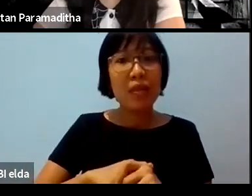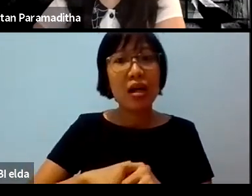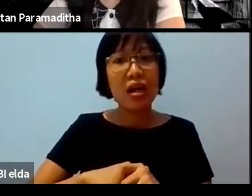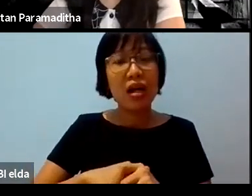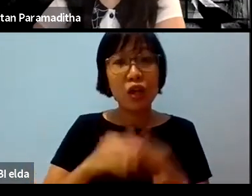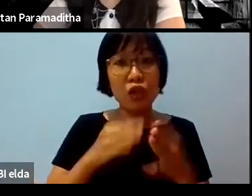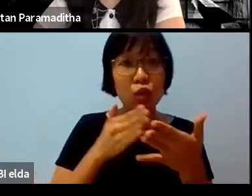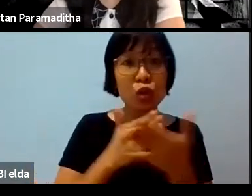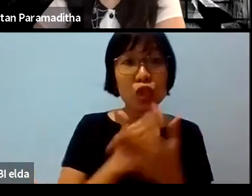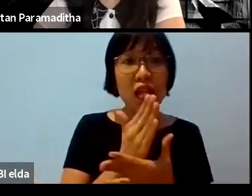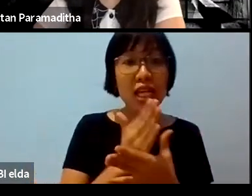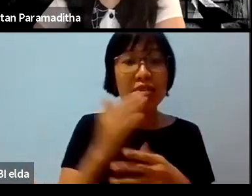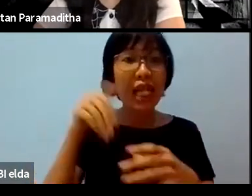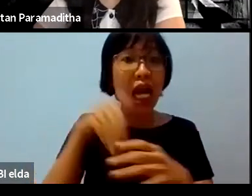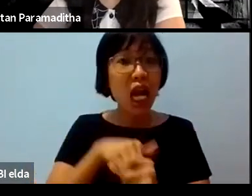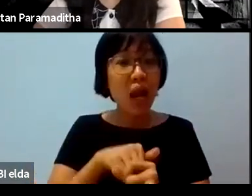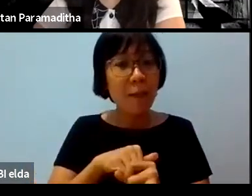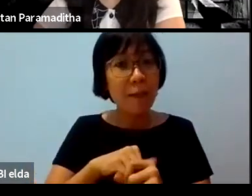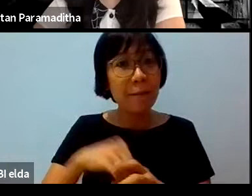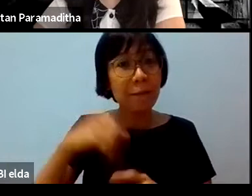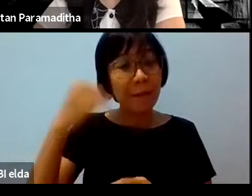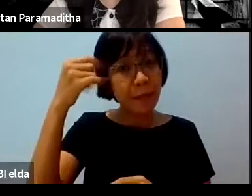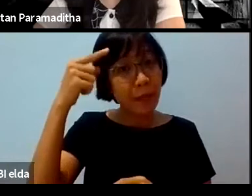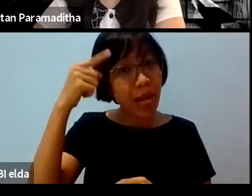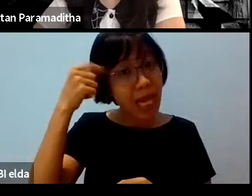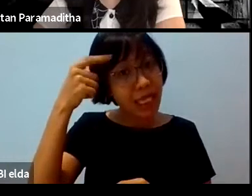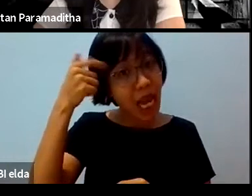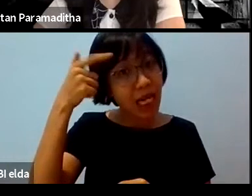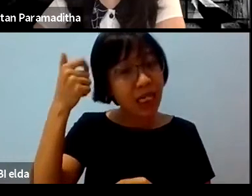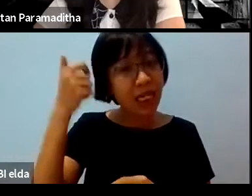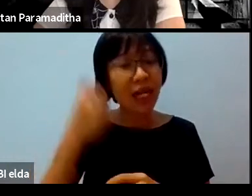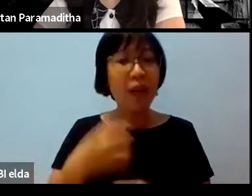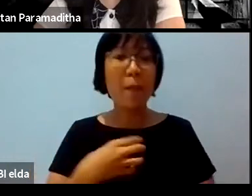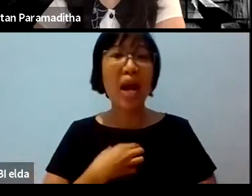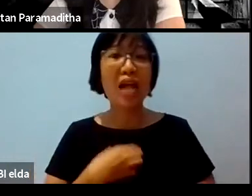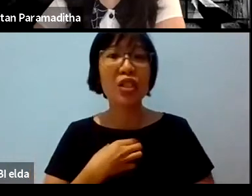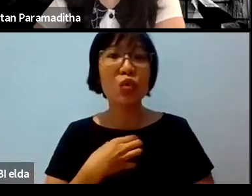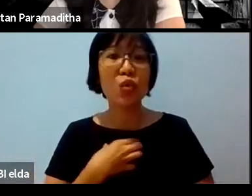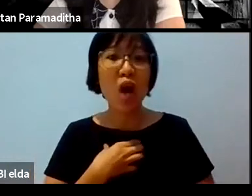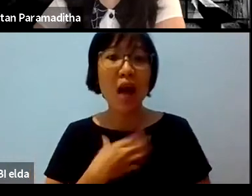levelnya kalau cuma berhasil berapa persen gitu ya, apakah keluarannya nanti